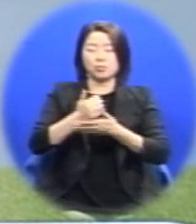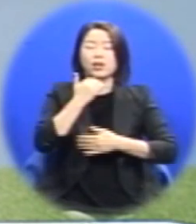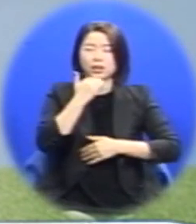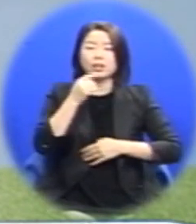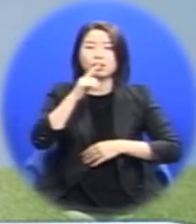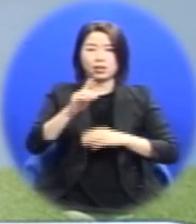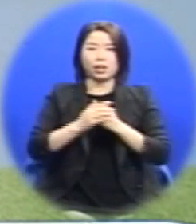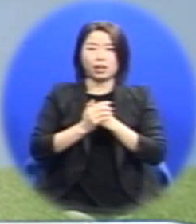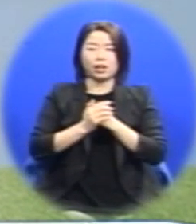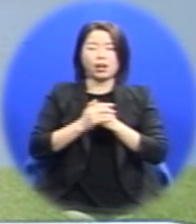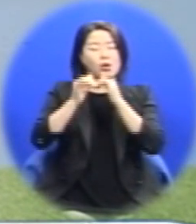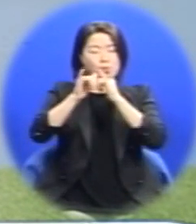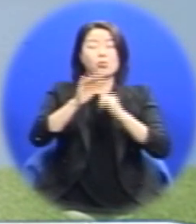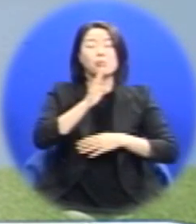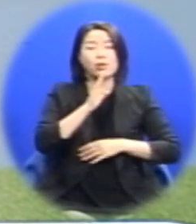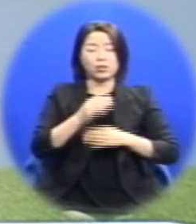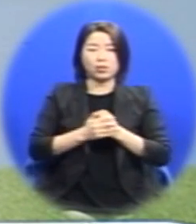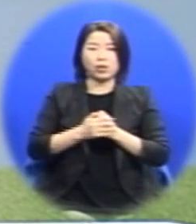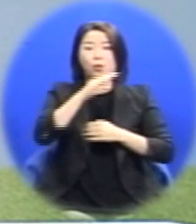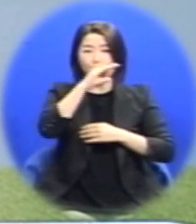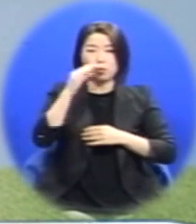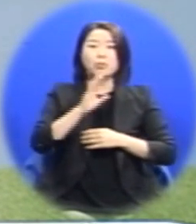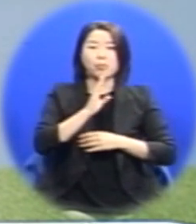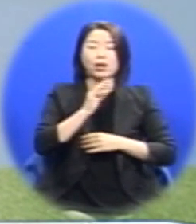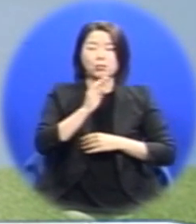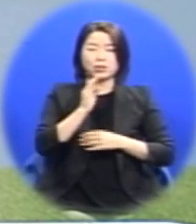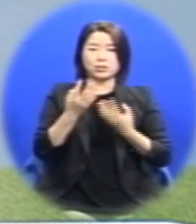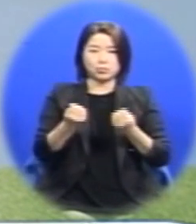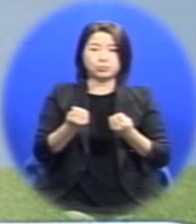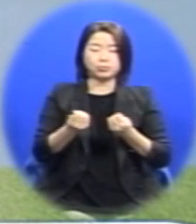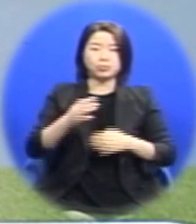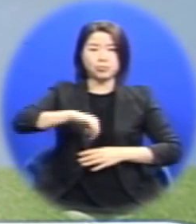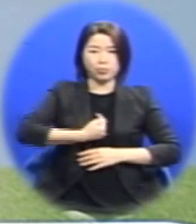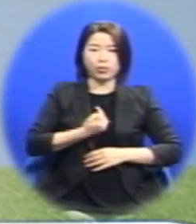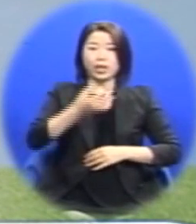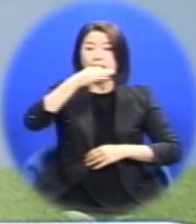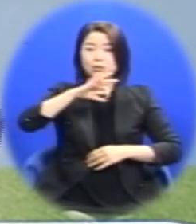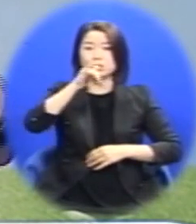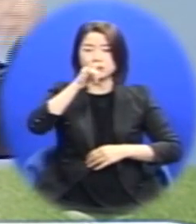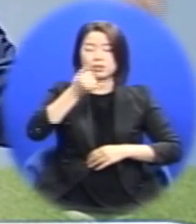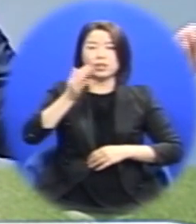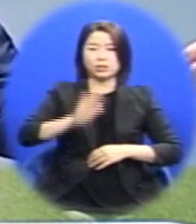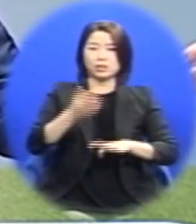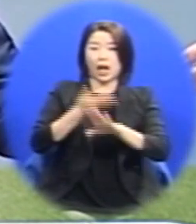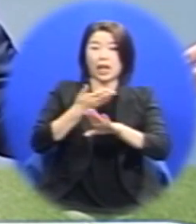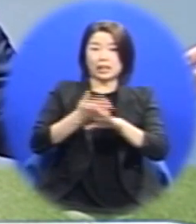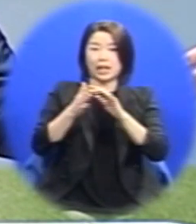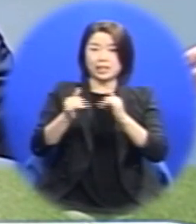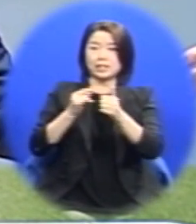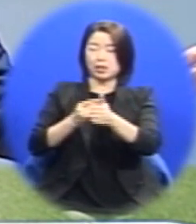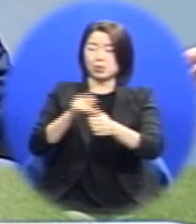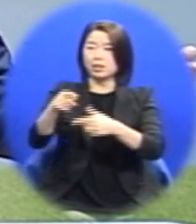기다려라. 그러면 아주 훌륭해요. 정말 옳은 말이고 또 본인에게 유익합니다. 그러나 다른 사람에게